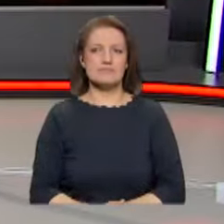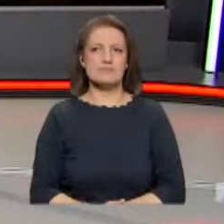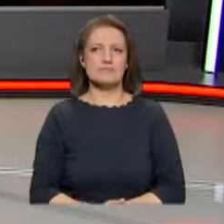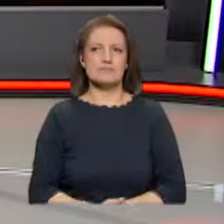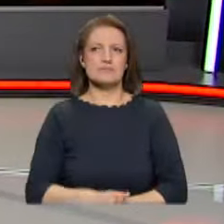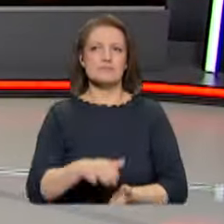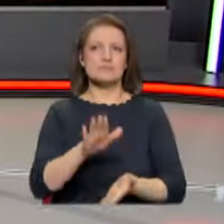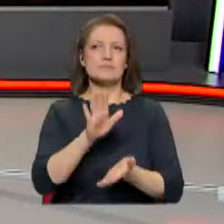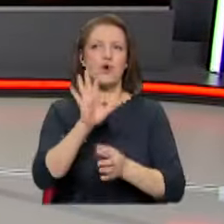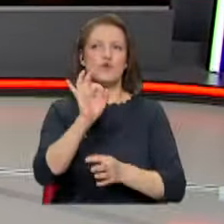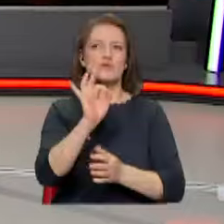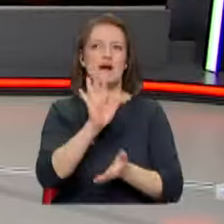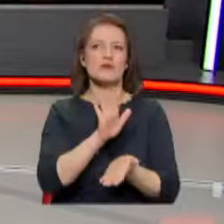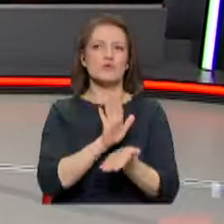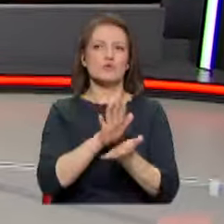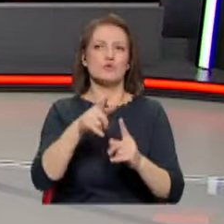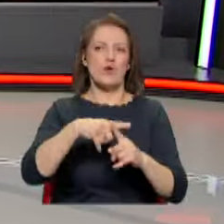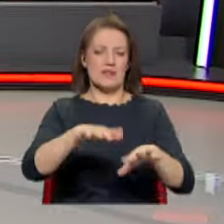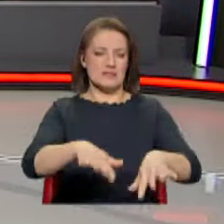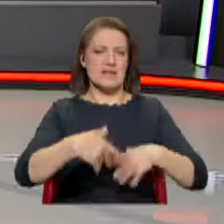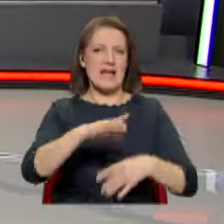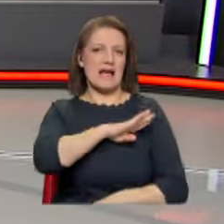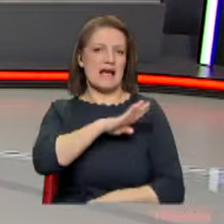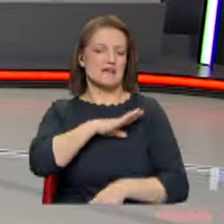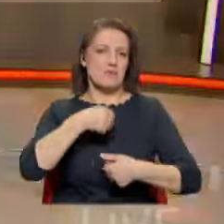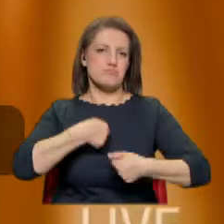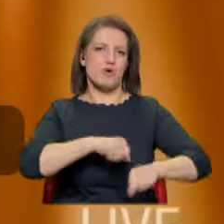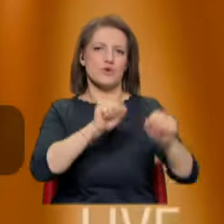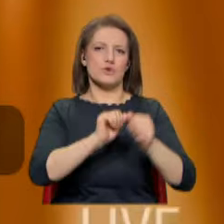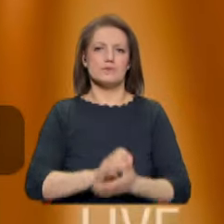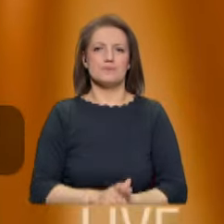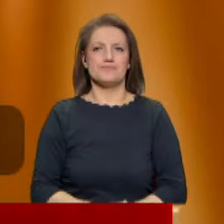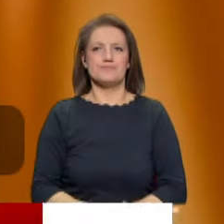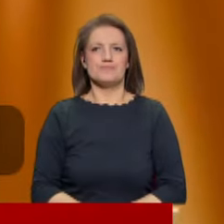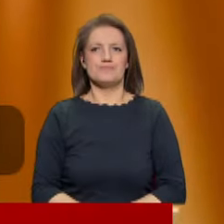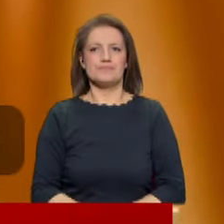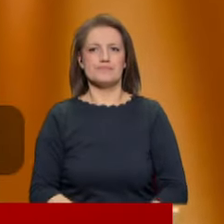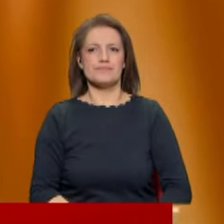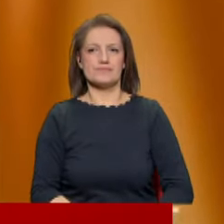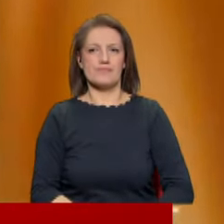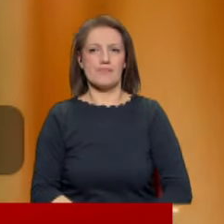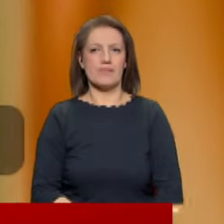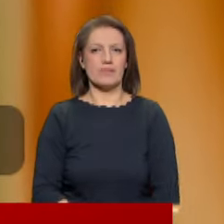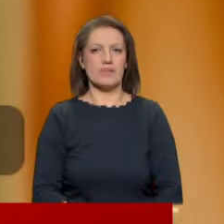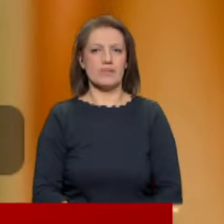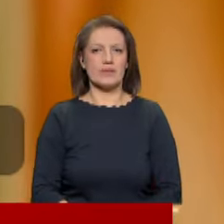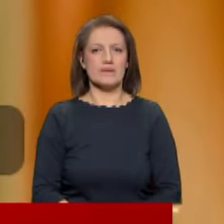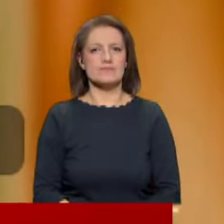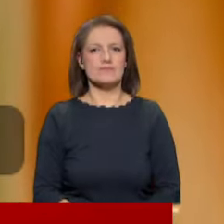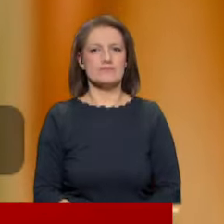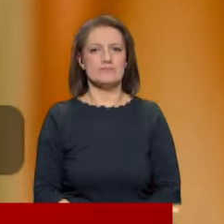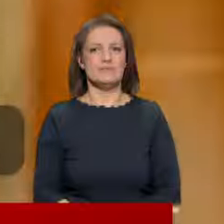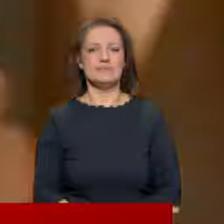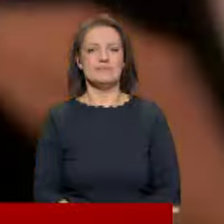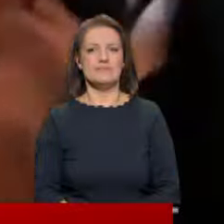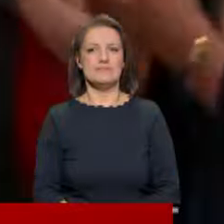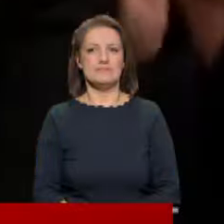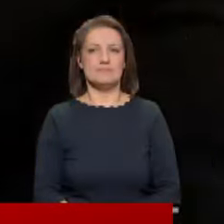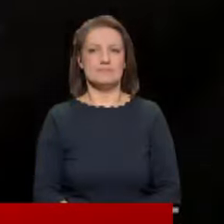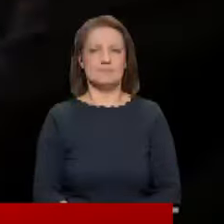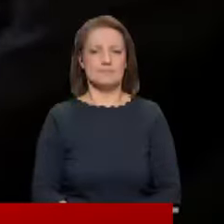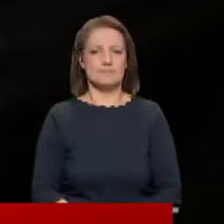Oscar törenine gidelim. Gazze protestosu. Here it comes. I see Oppenheimer.